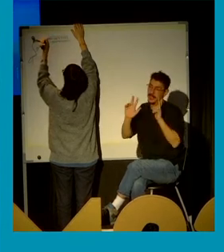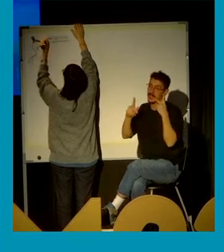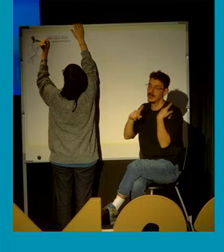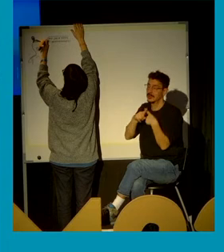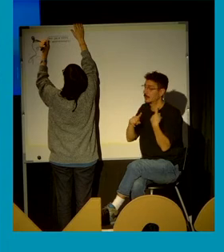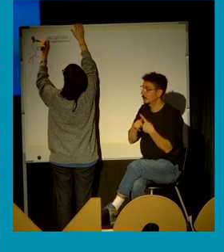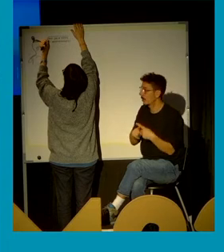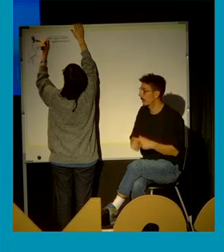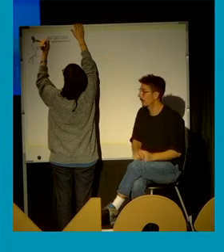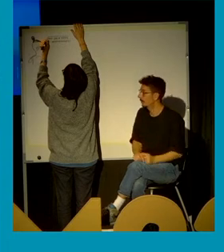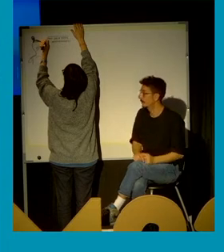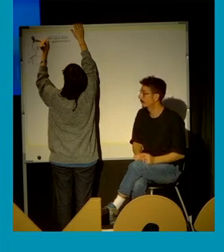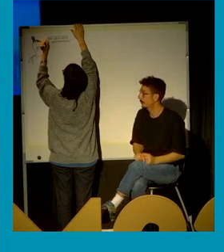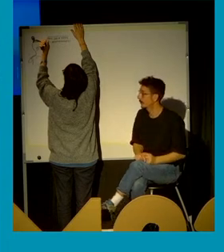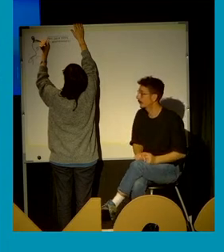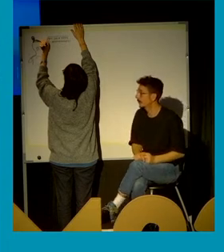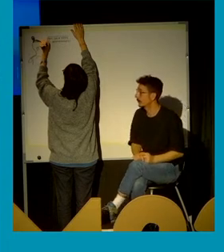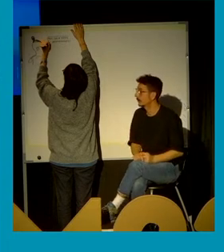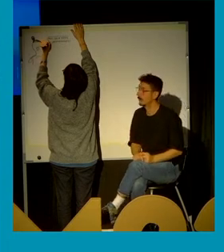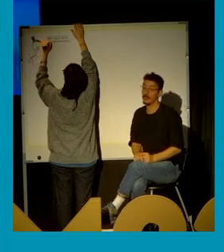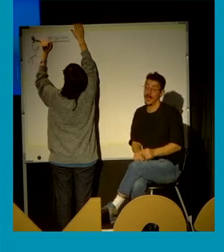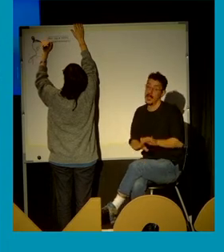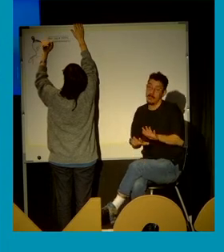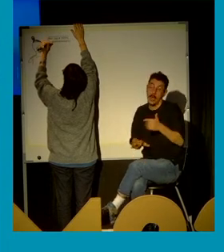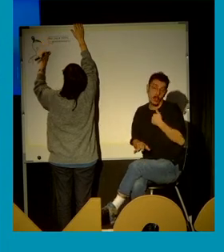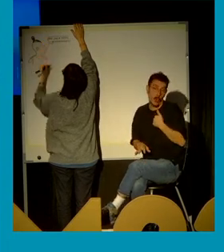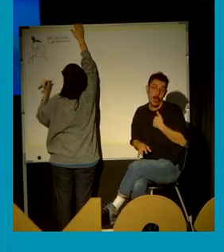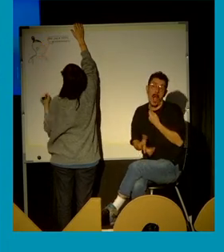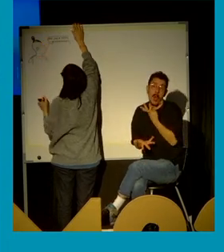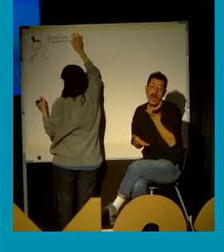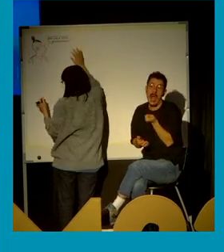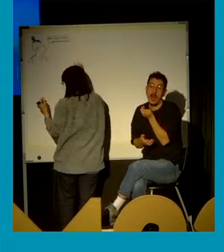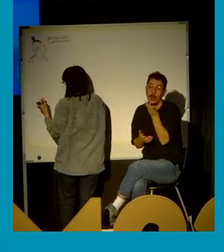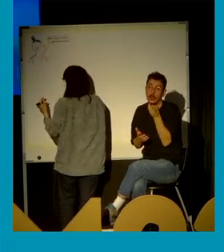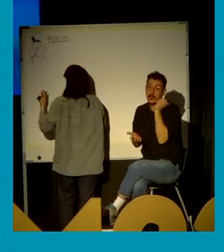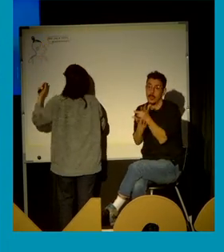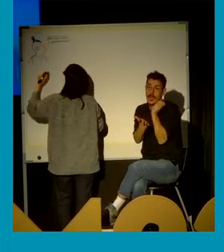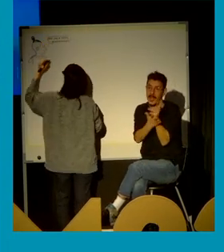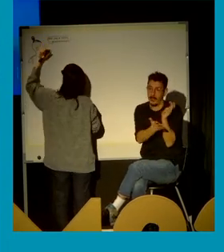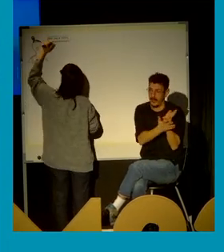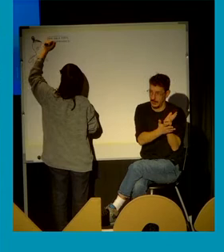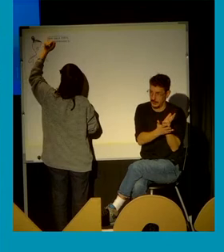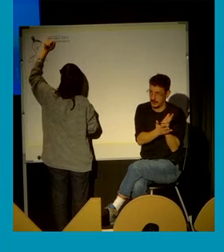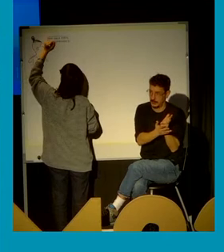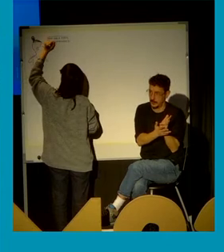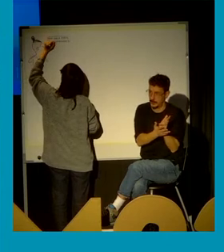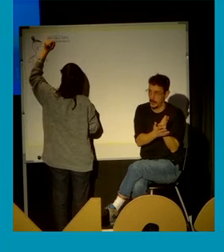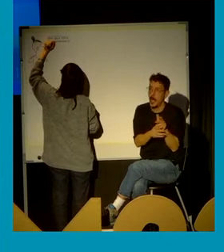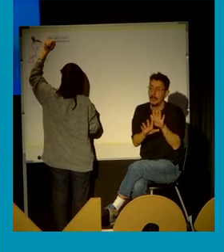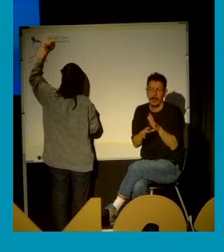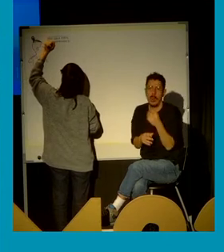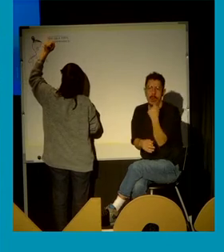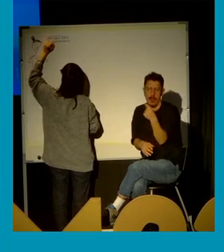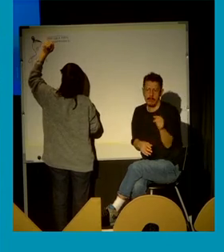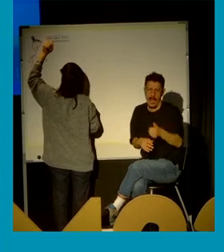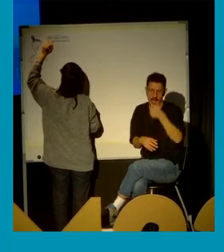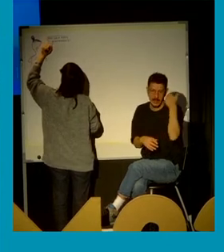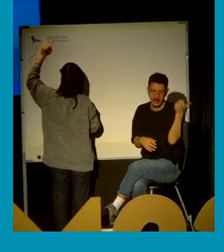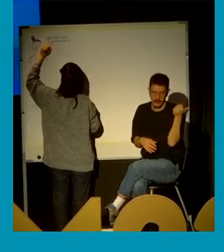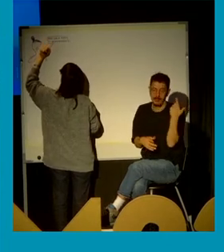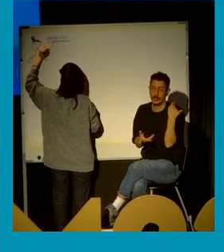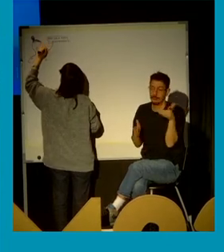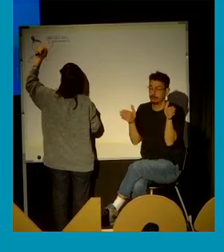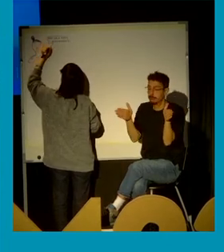que tenim, bueno, estic dient, alguns dels reptes que tenim, tenim molts més, però també hi ha un que no em vull deixar, que és